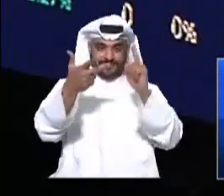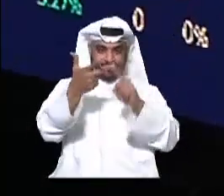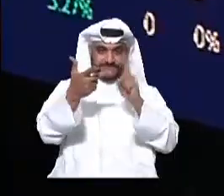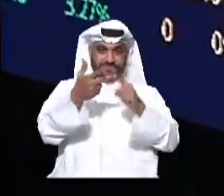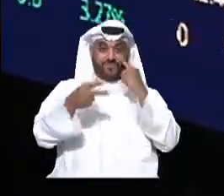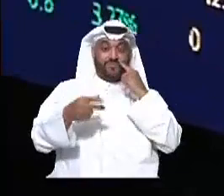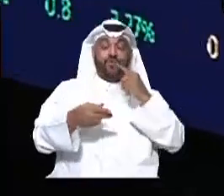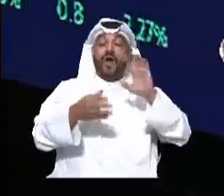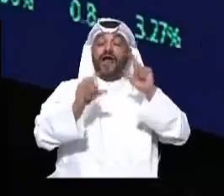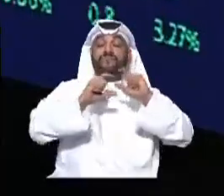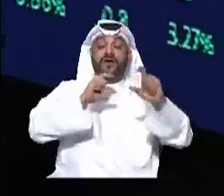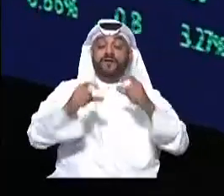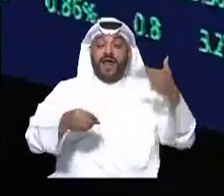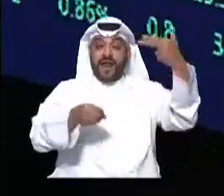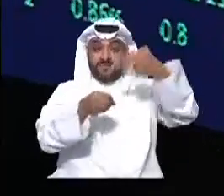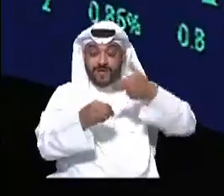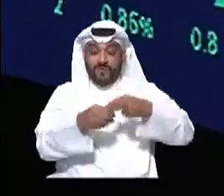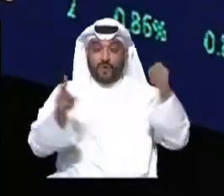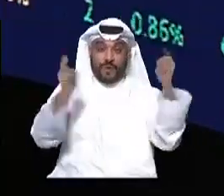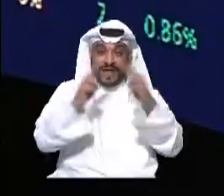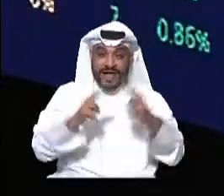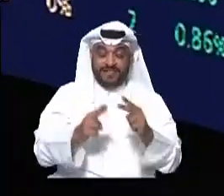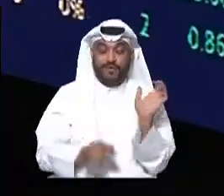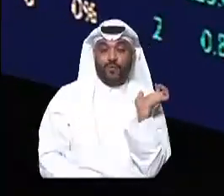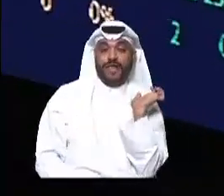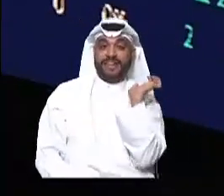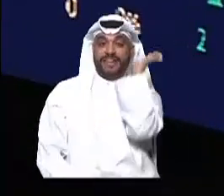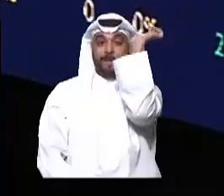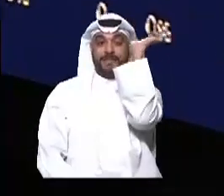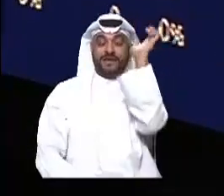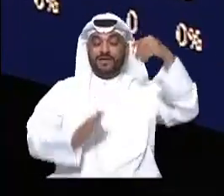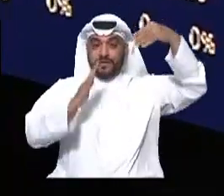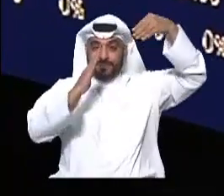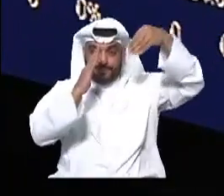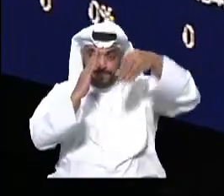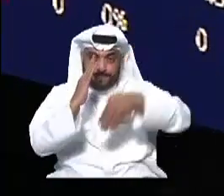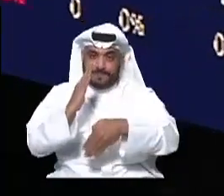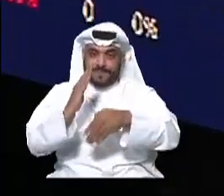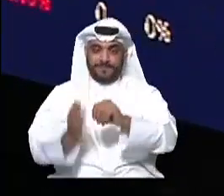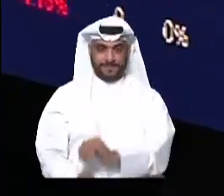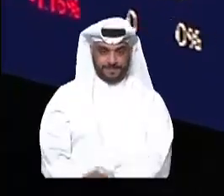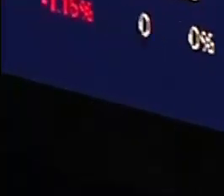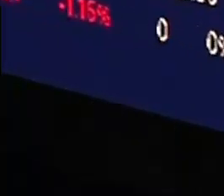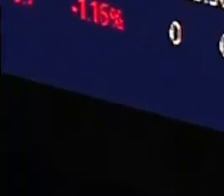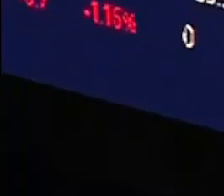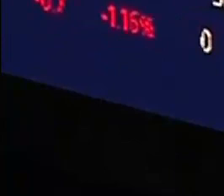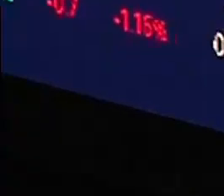الطاقة ومعادن وأهلية للتأمين الشركات الأكثر انخفاضاً.